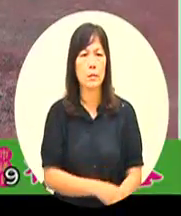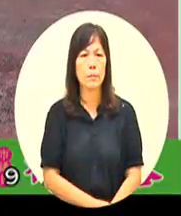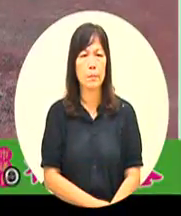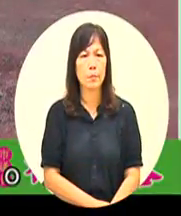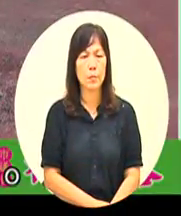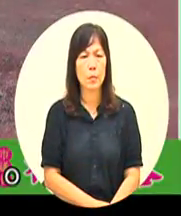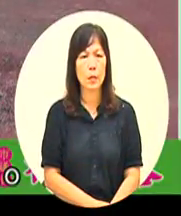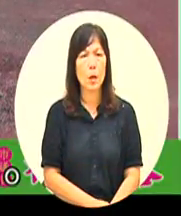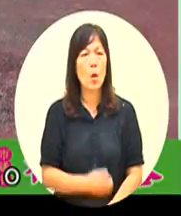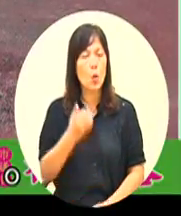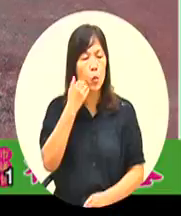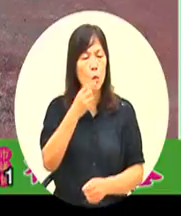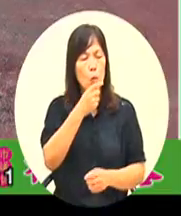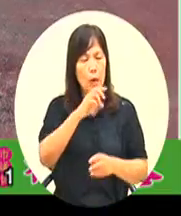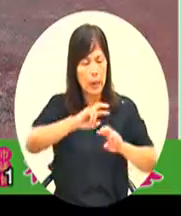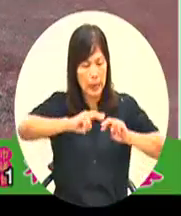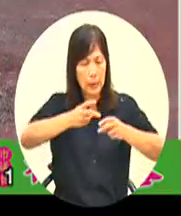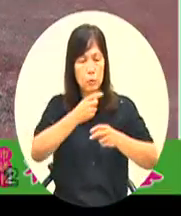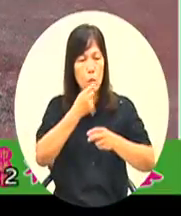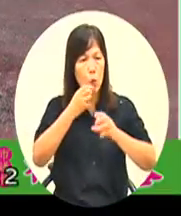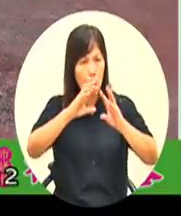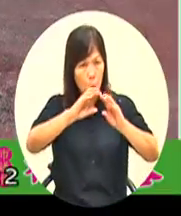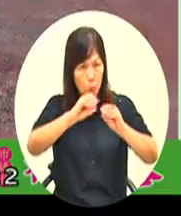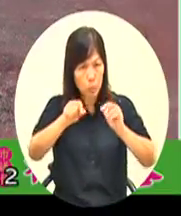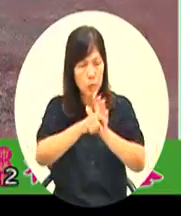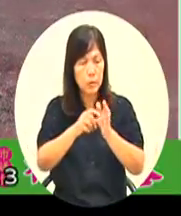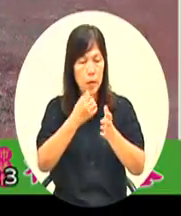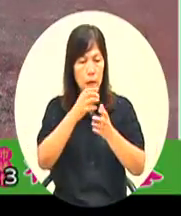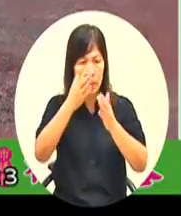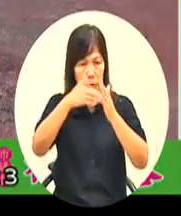我们用红土了，因为在